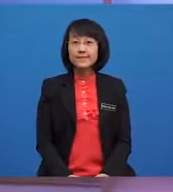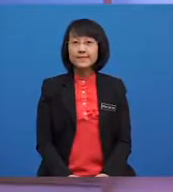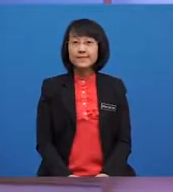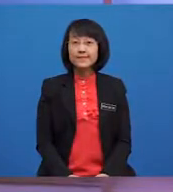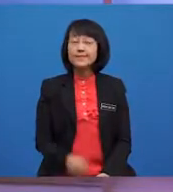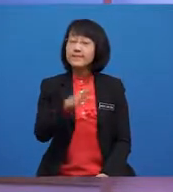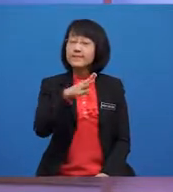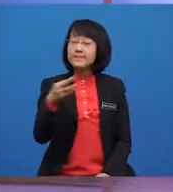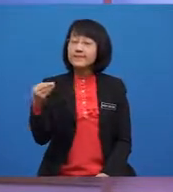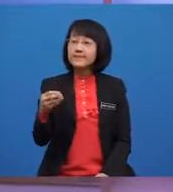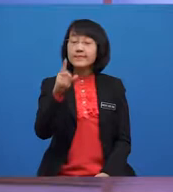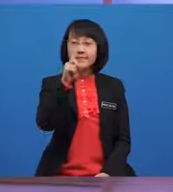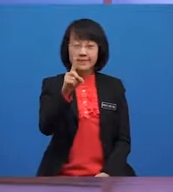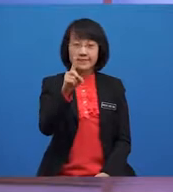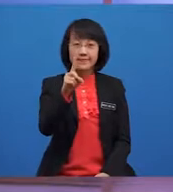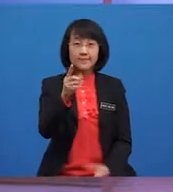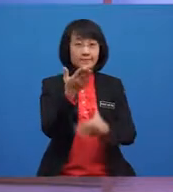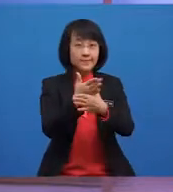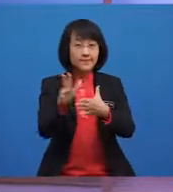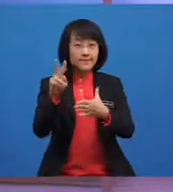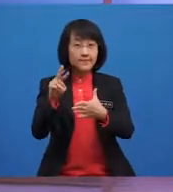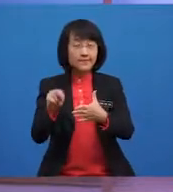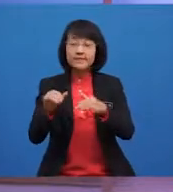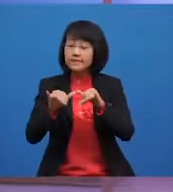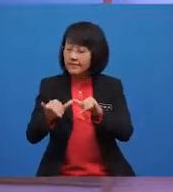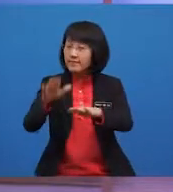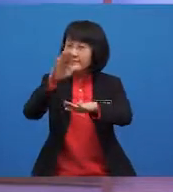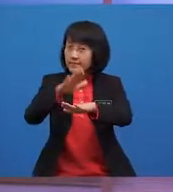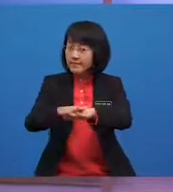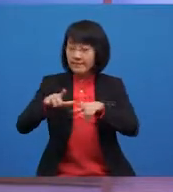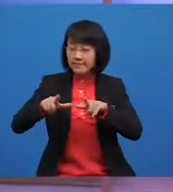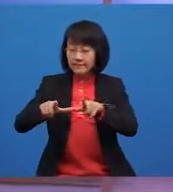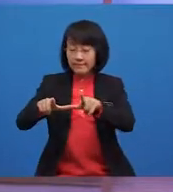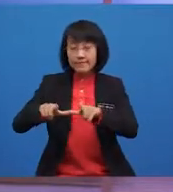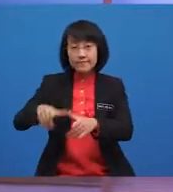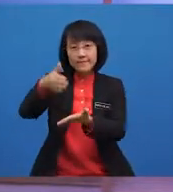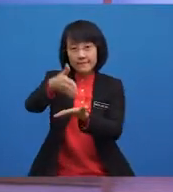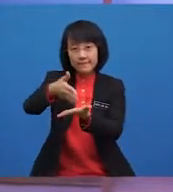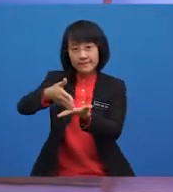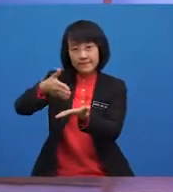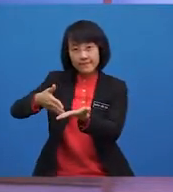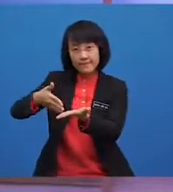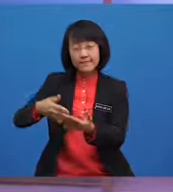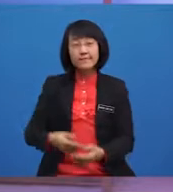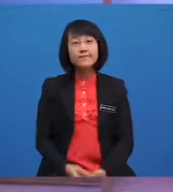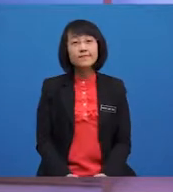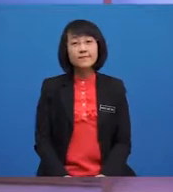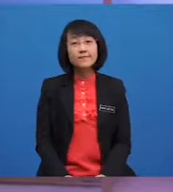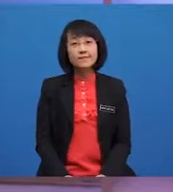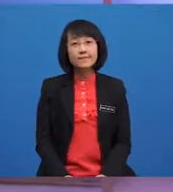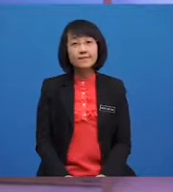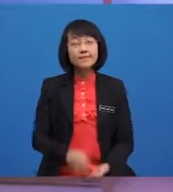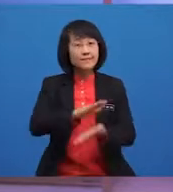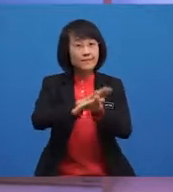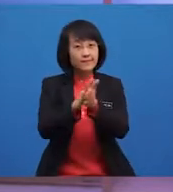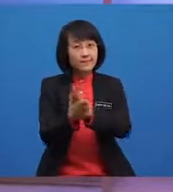Dan 1 bahagian lagi masih di atas papan pemotong. Jadi,